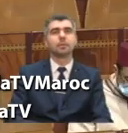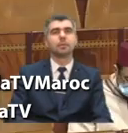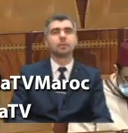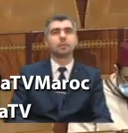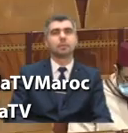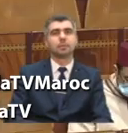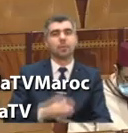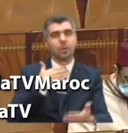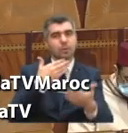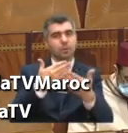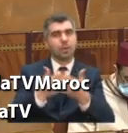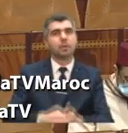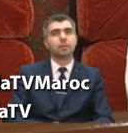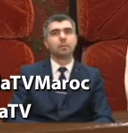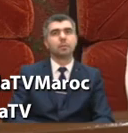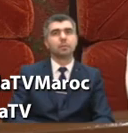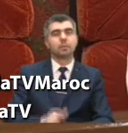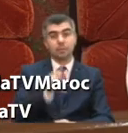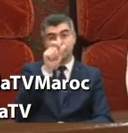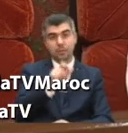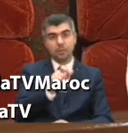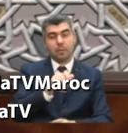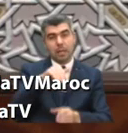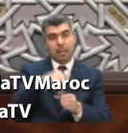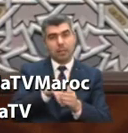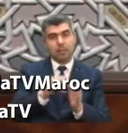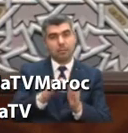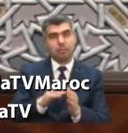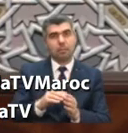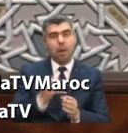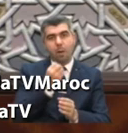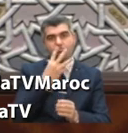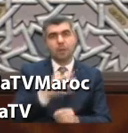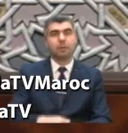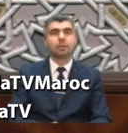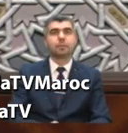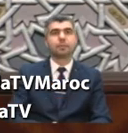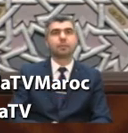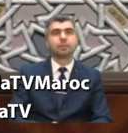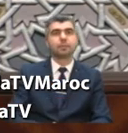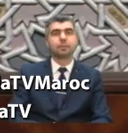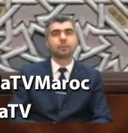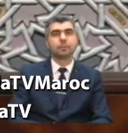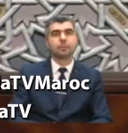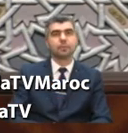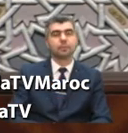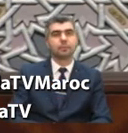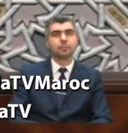سيد نائب محترم. أعطي الكلمة للفريق الاشتراكي، تفضلوا سيدة النائبة المحترمة.